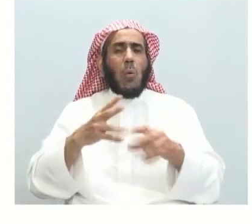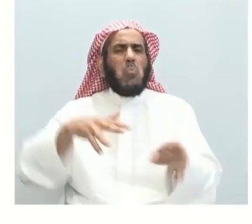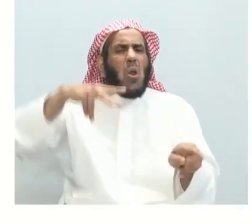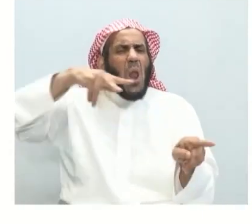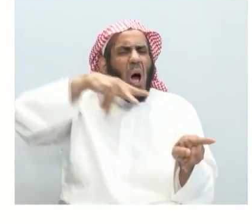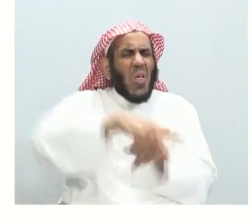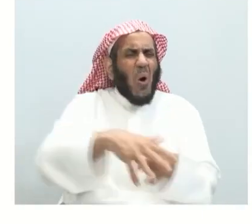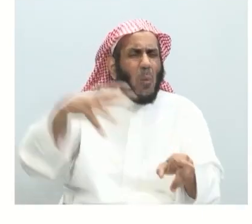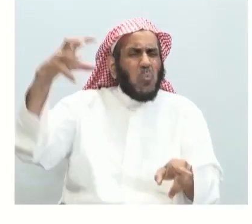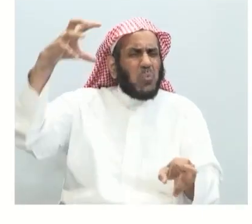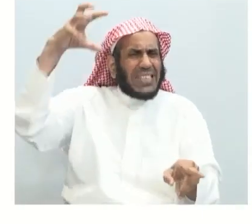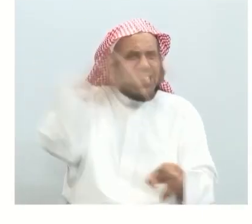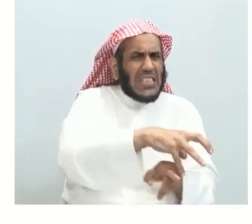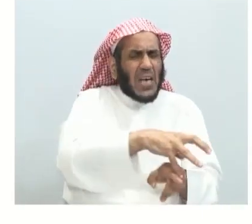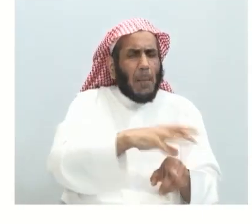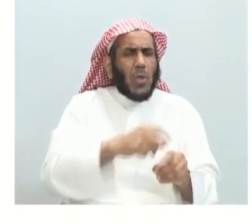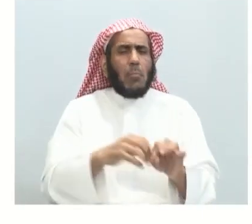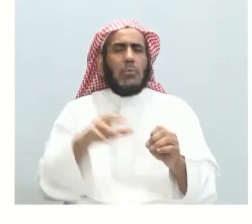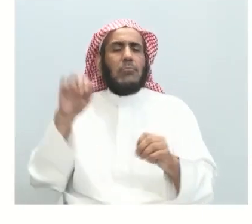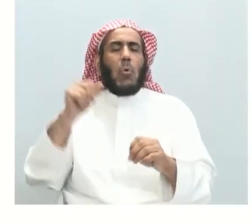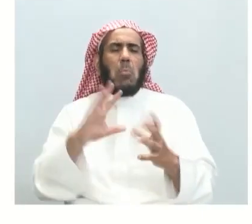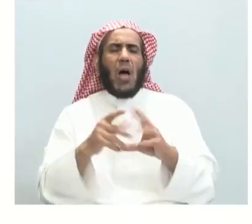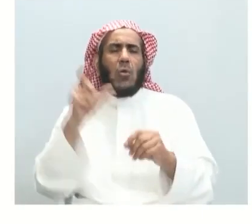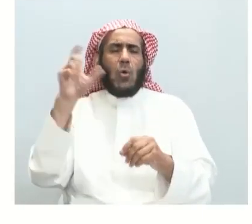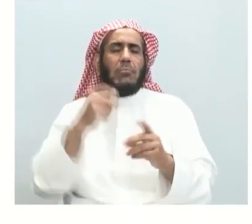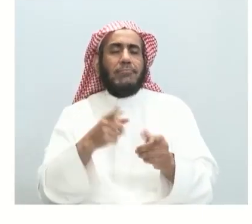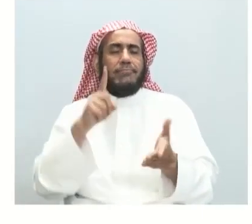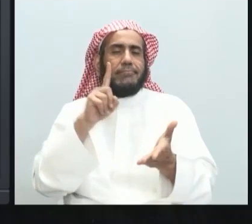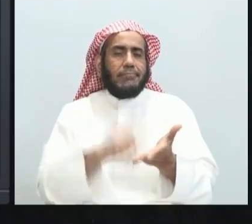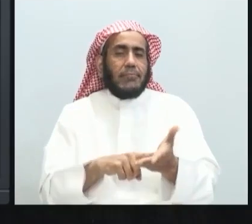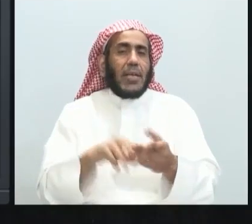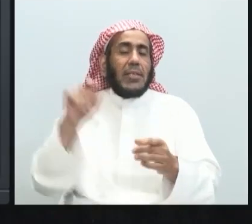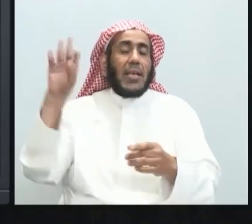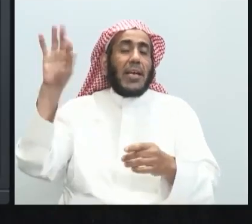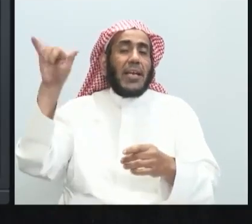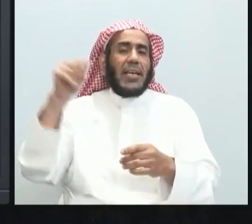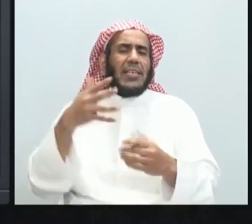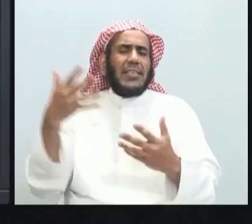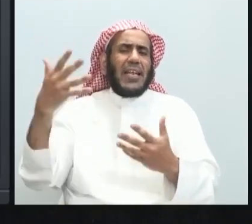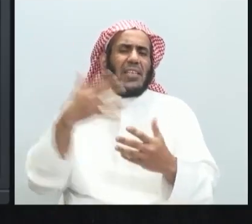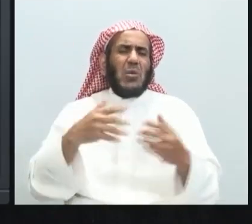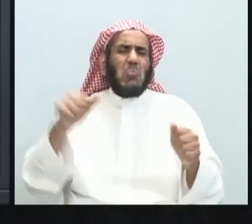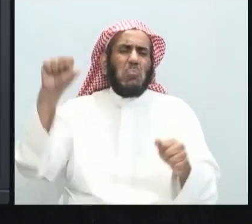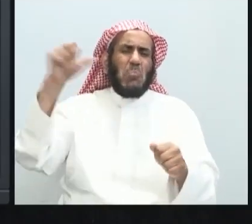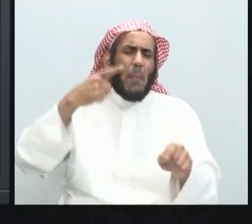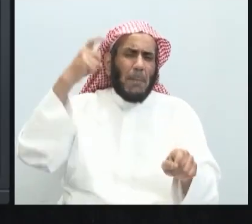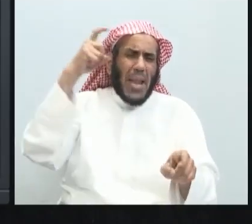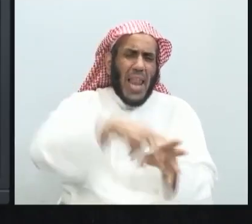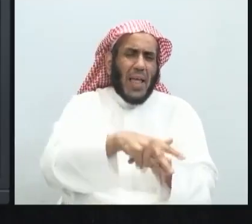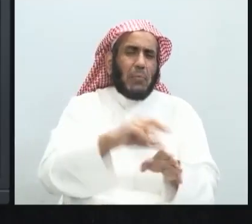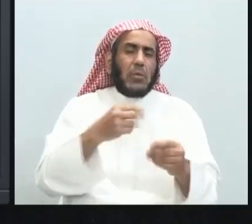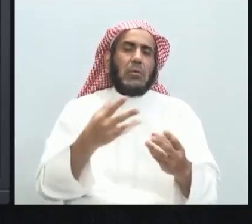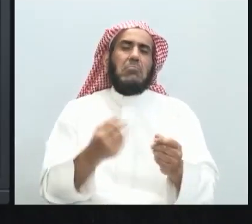وتاتي بالعقاب دائما وبعض العلماء يقول ان الريح تاتي بالعذاب وقد تاتي